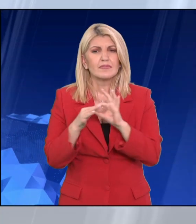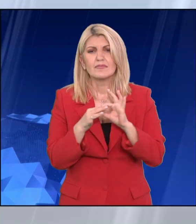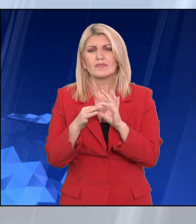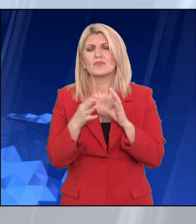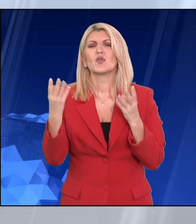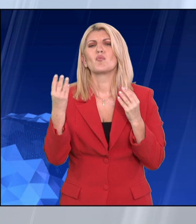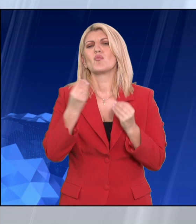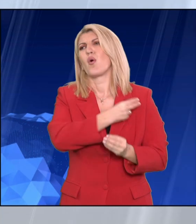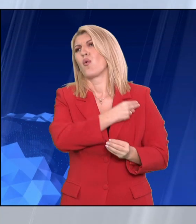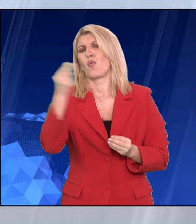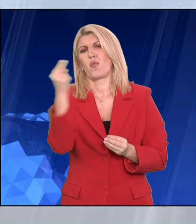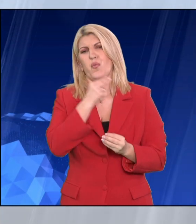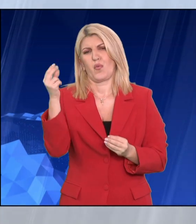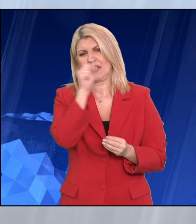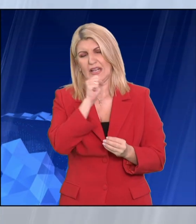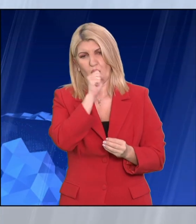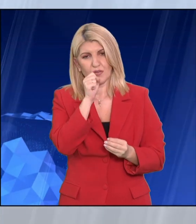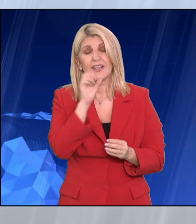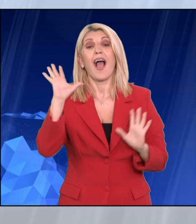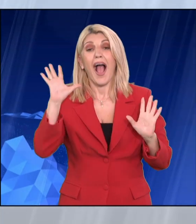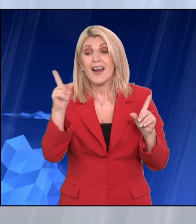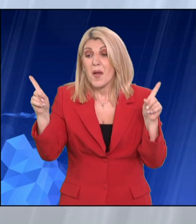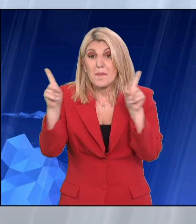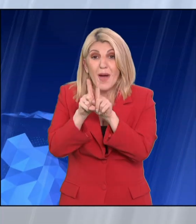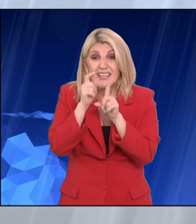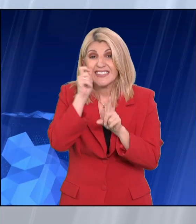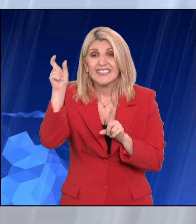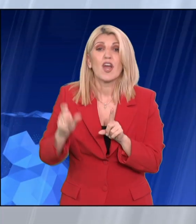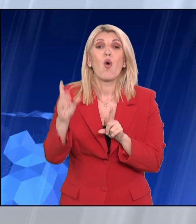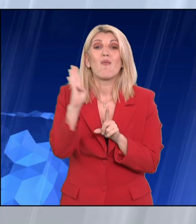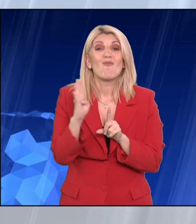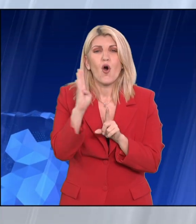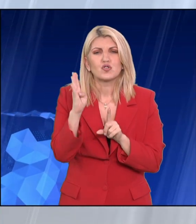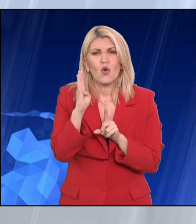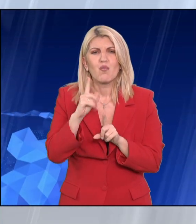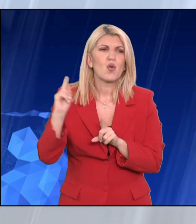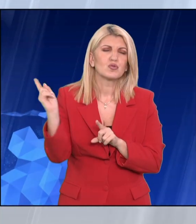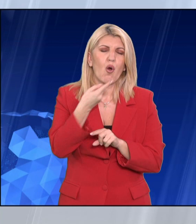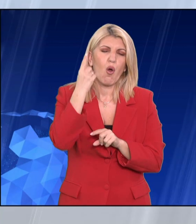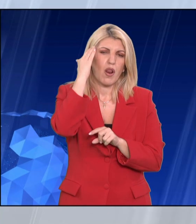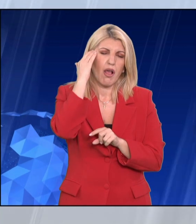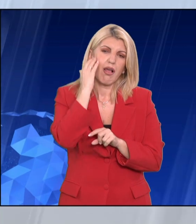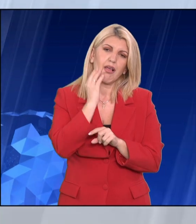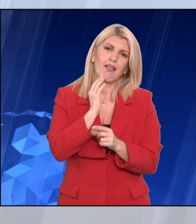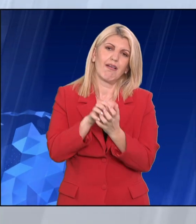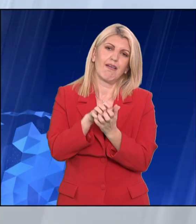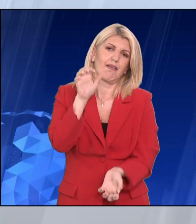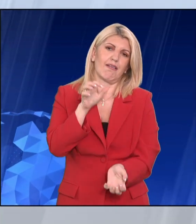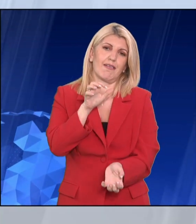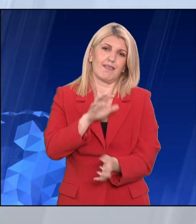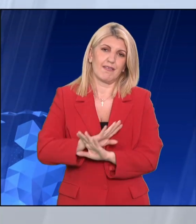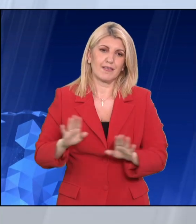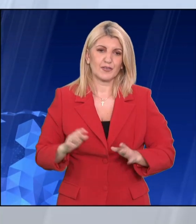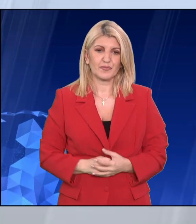με τον Τόλι Βοσκόπουλο ήταν ανεπανάληπτο. Μα τι είναι αυτά που λέω, Θεέ μου, χωρίς αυτή ποτέ